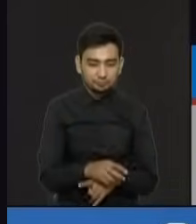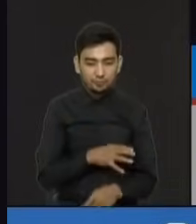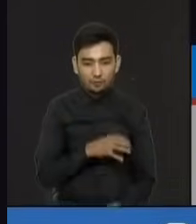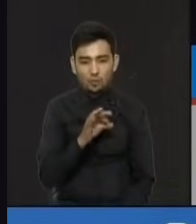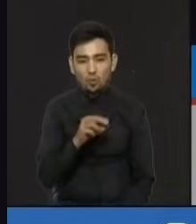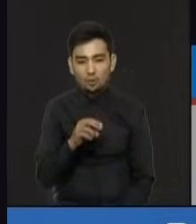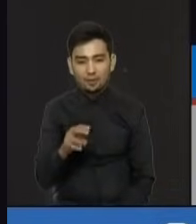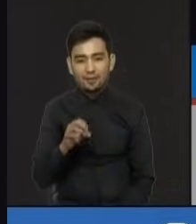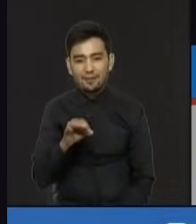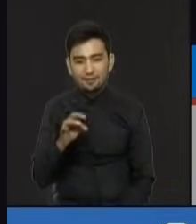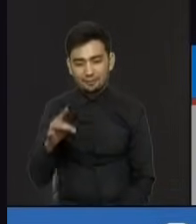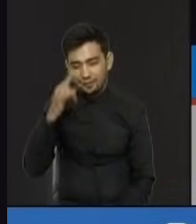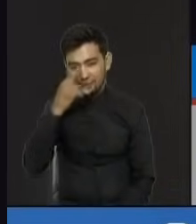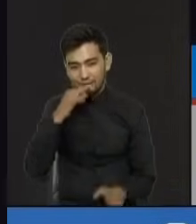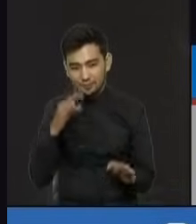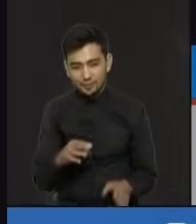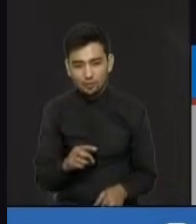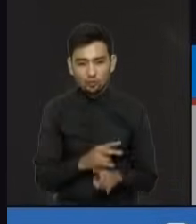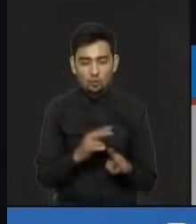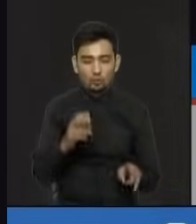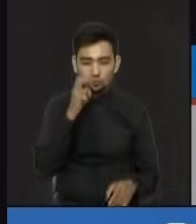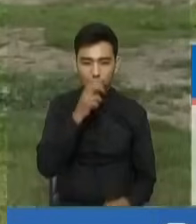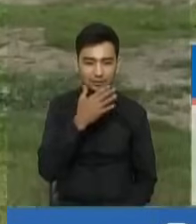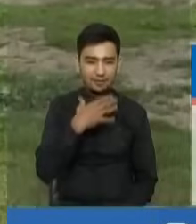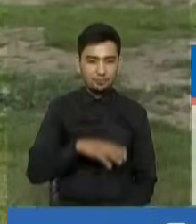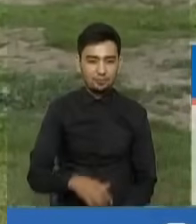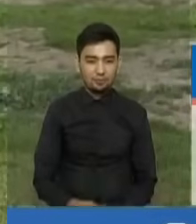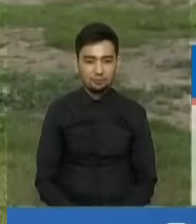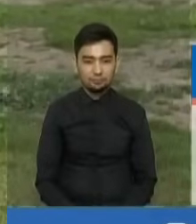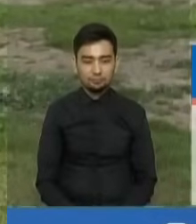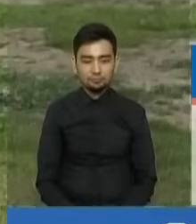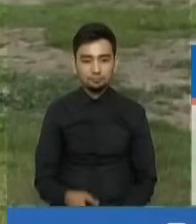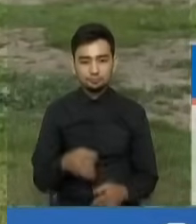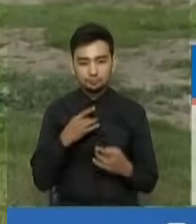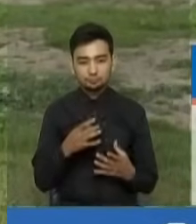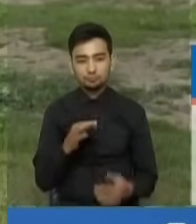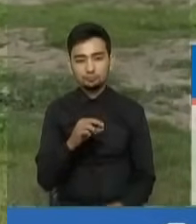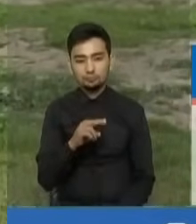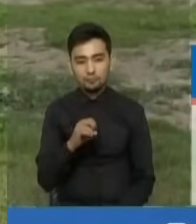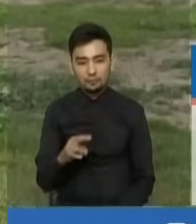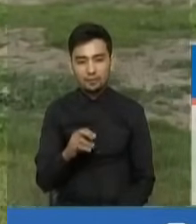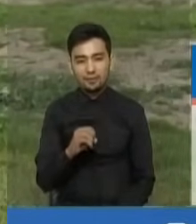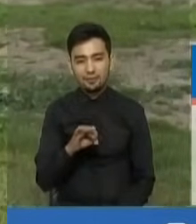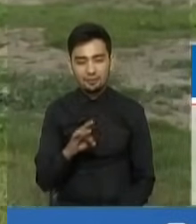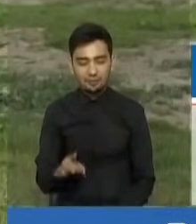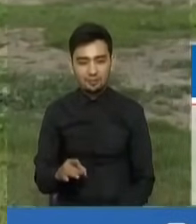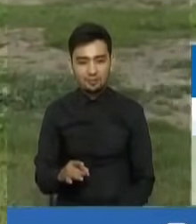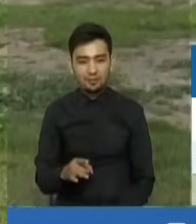Air Казахстана не дали заскучать ни одному из посетителей. Мероприятие проводится в Open Air